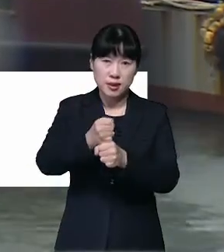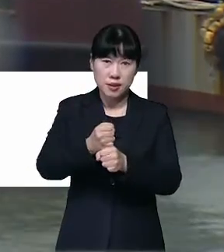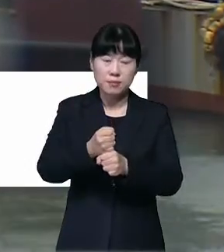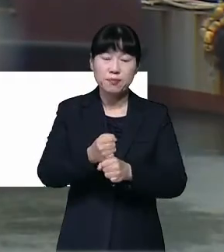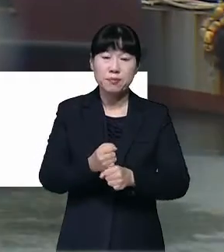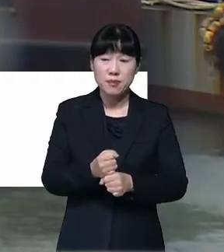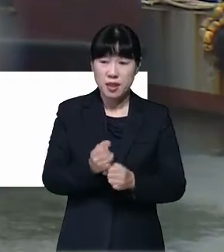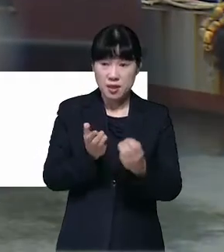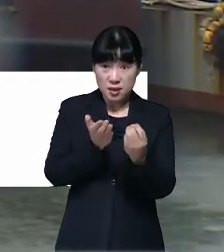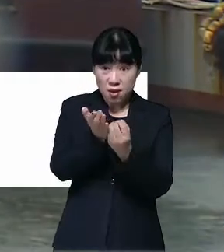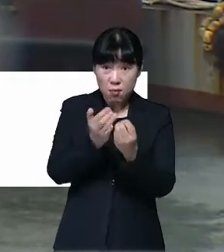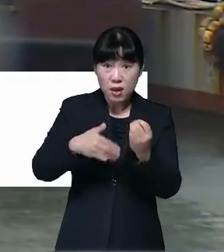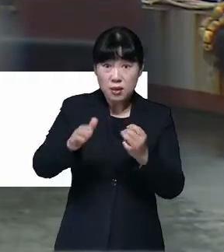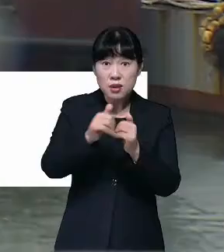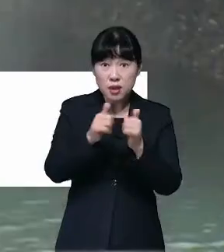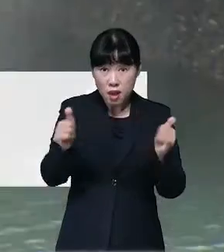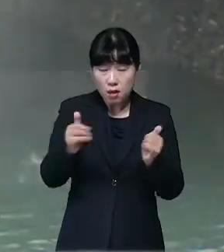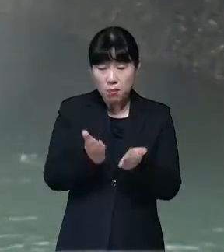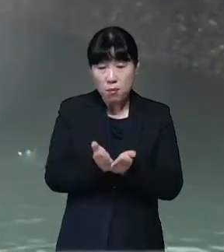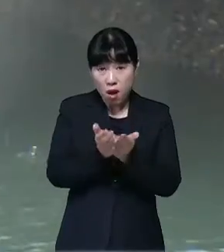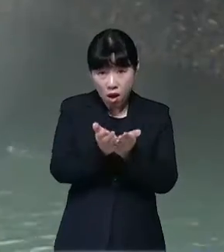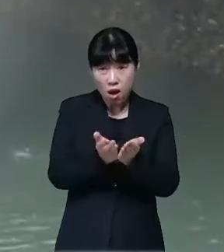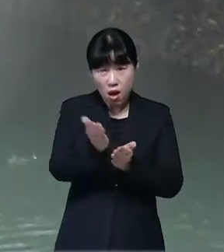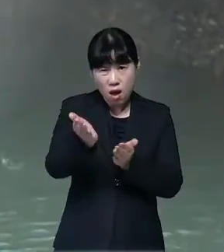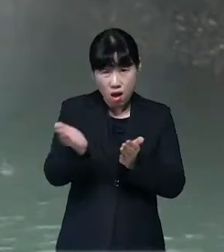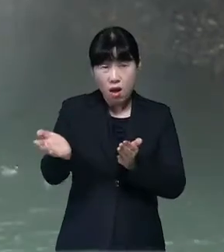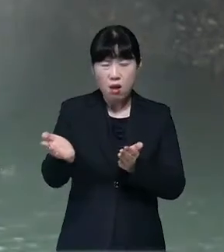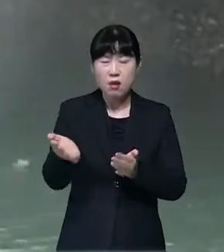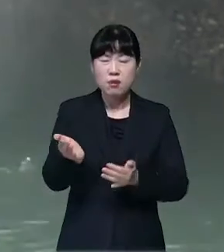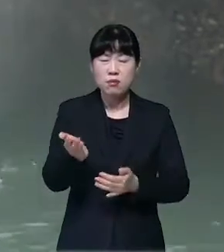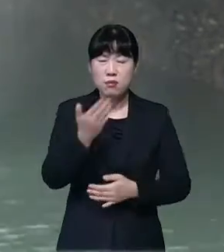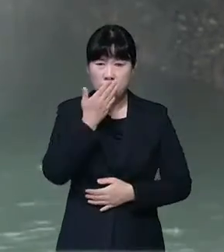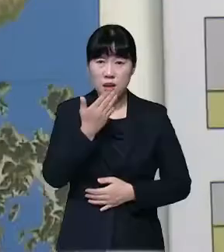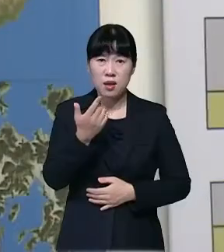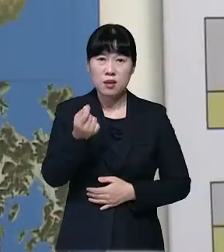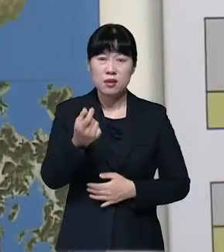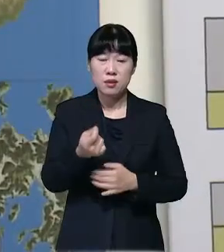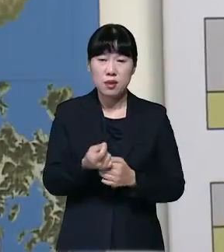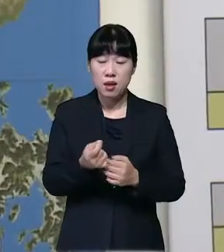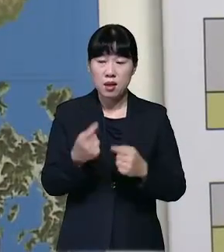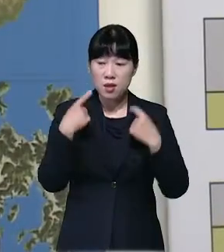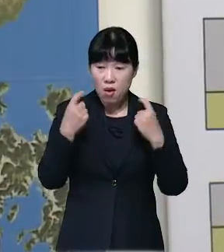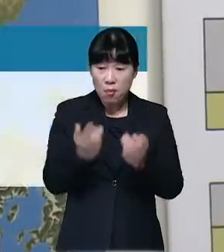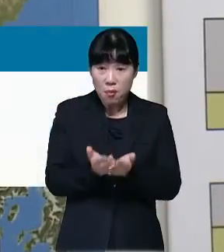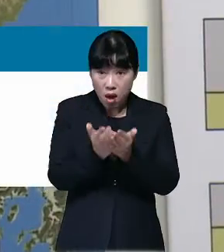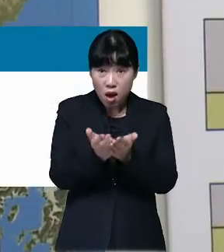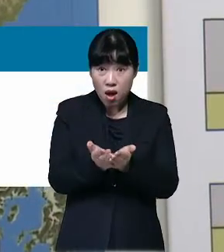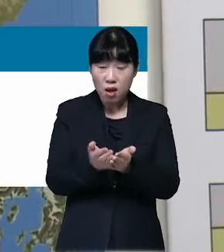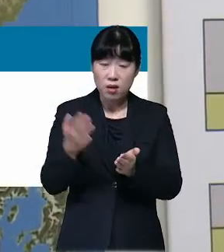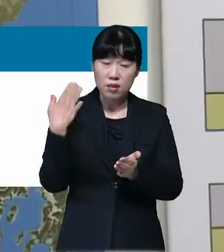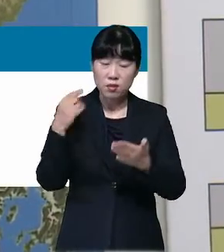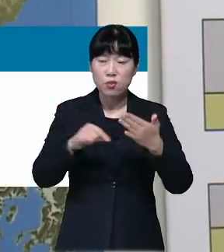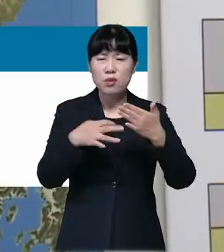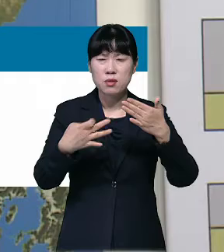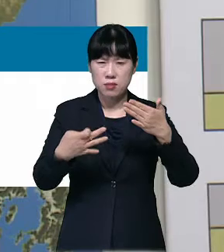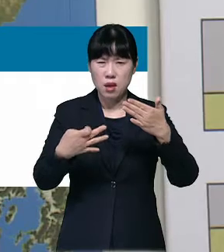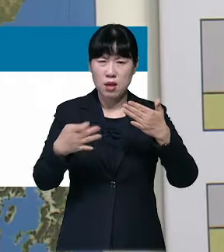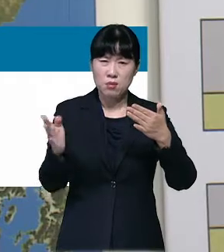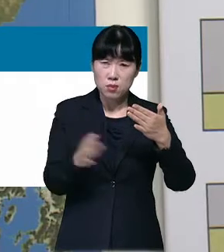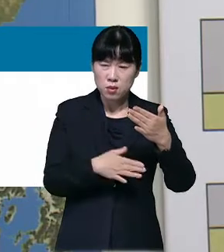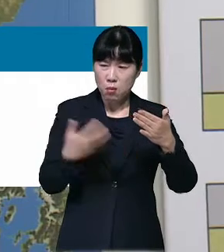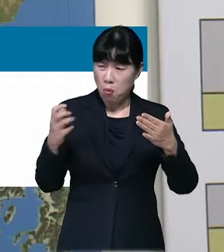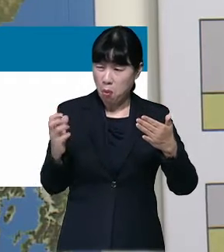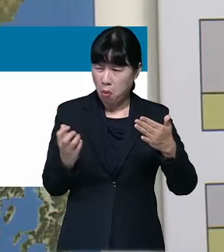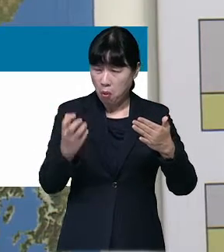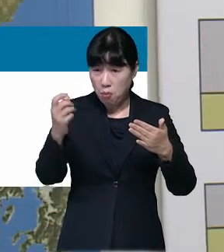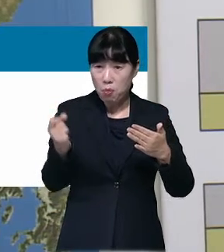예정이어서 섬 귀성객들도 정상화될 것으로 기대됩니다. 여객선이 지난 14일부터 제14호 태풍 찬투의